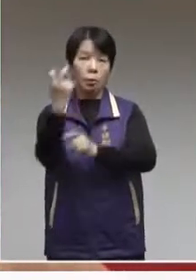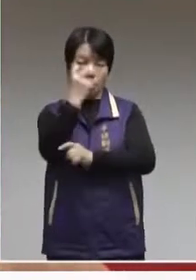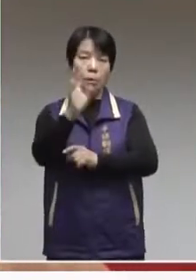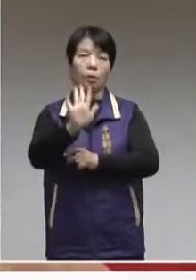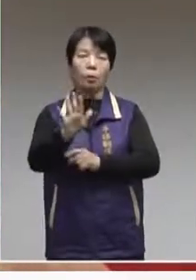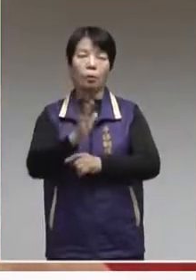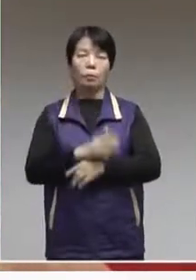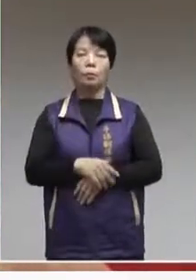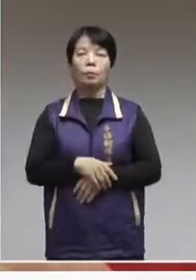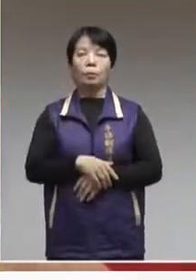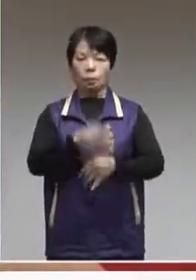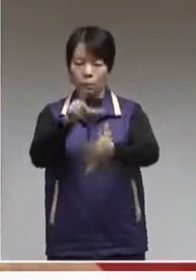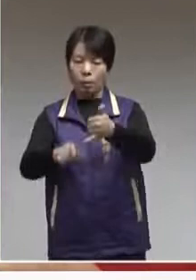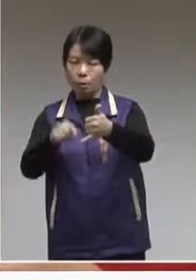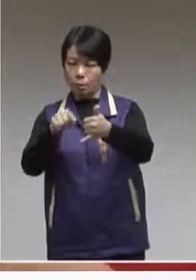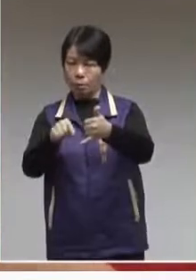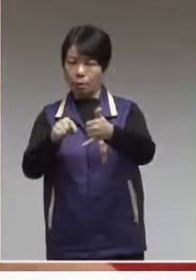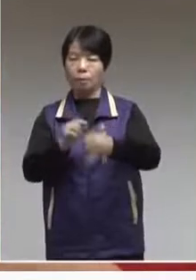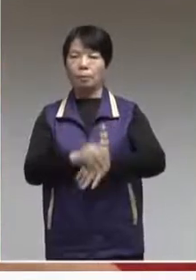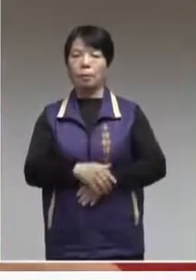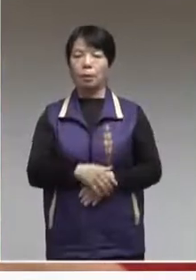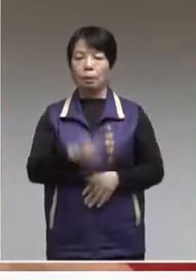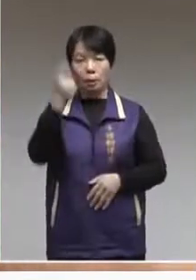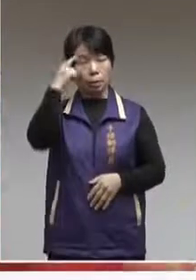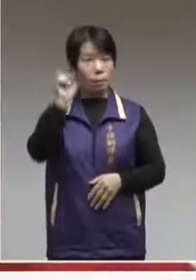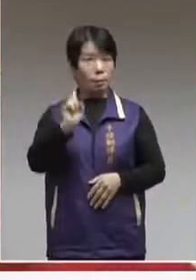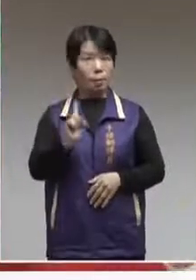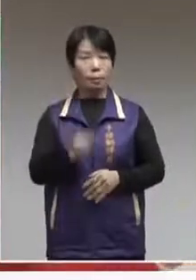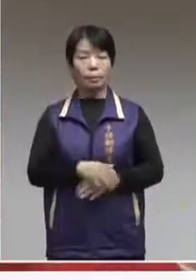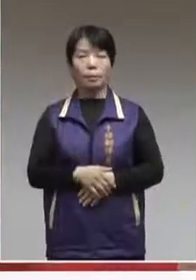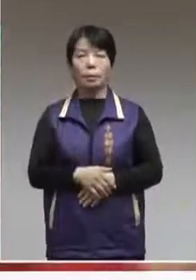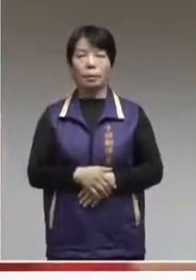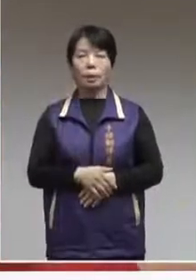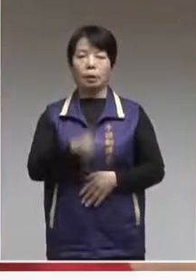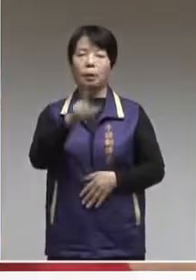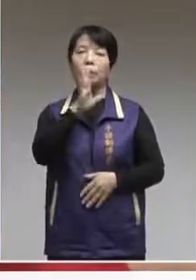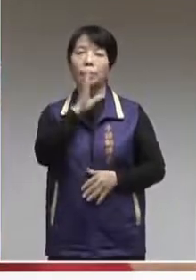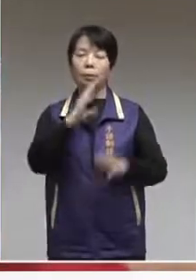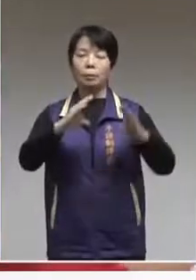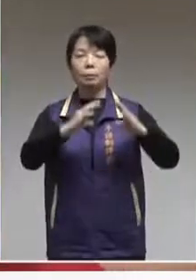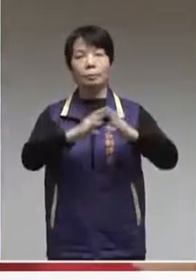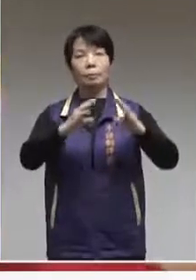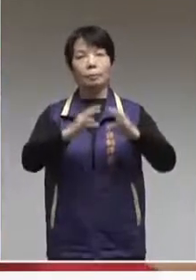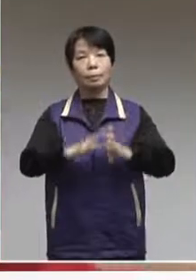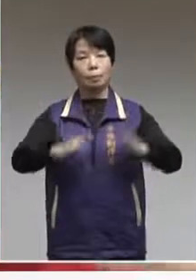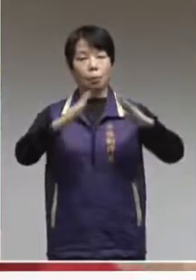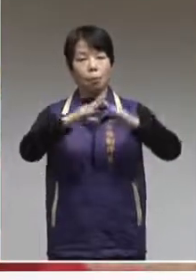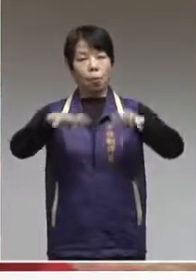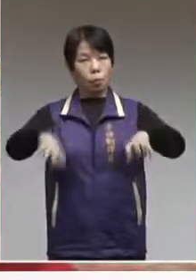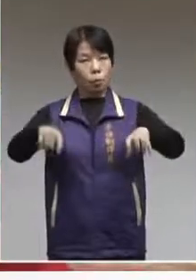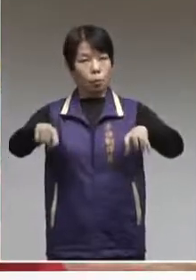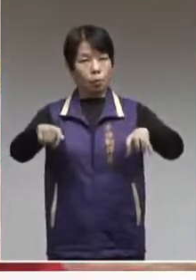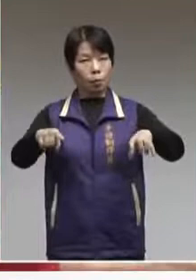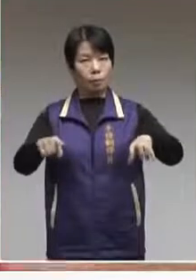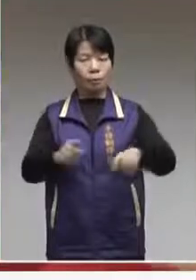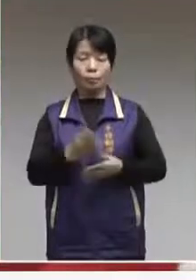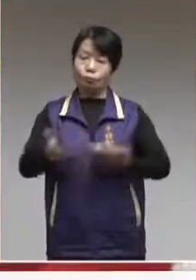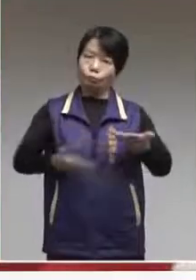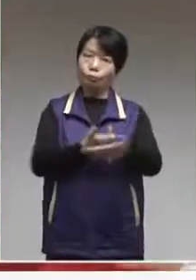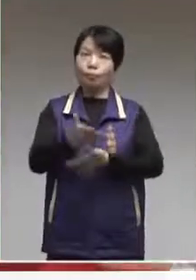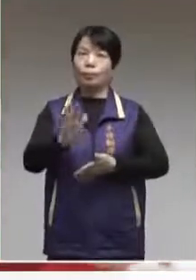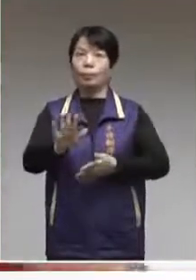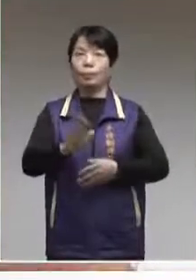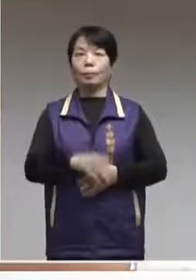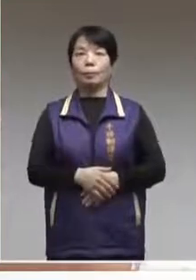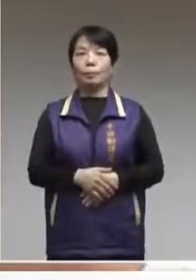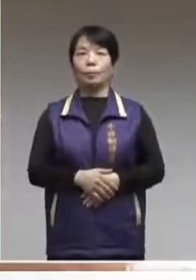个案。所以意思是说，因为他因是出名隔壁，好啊，那小吹，好哎，